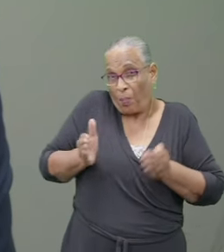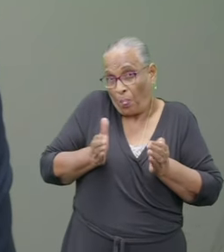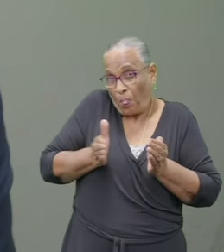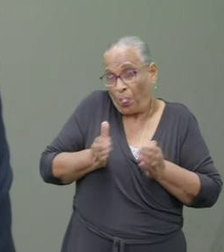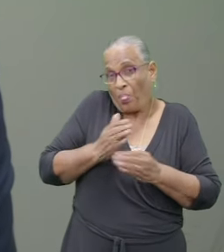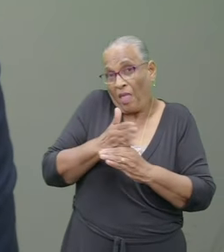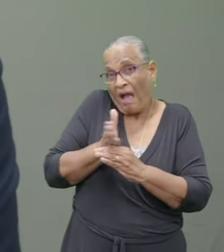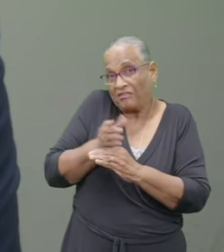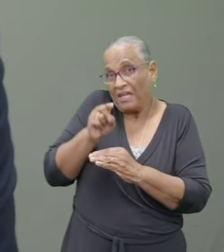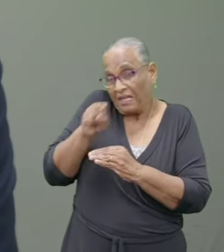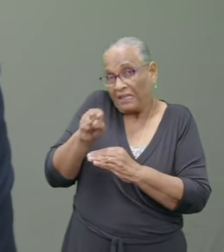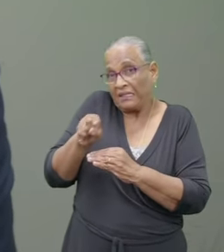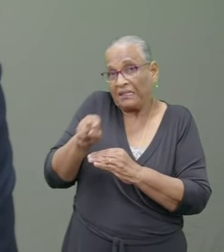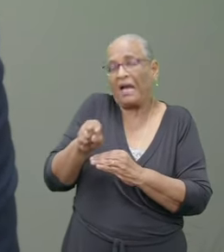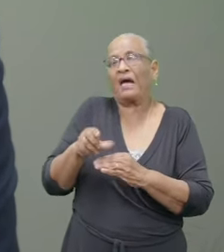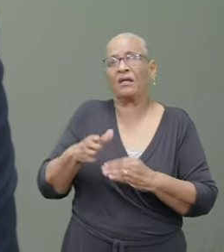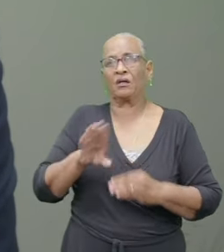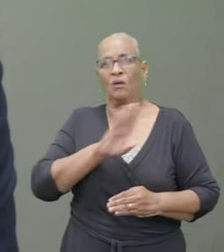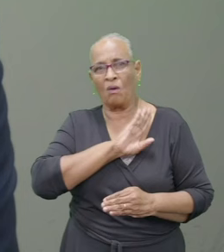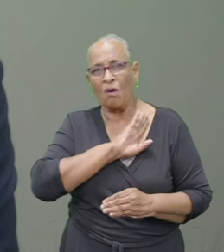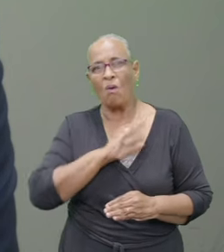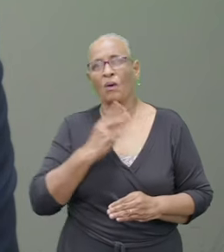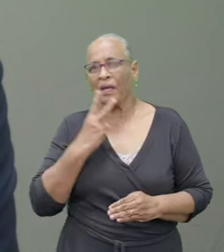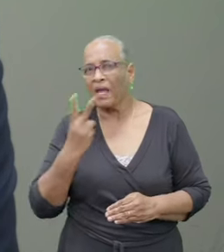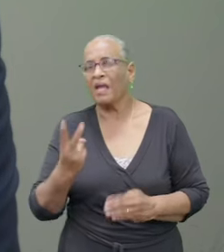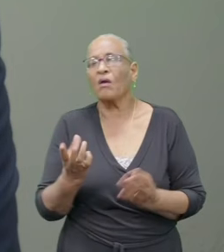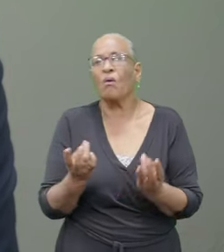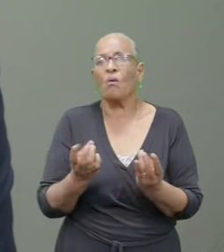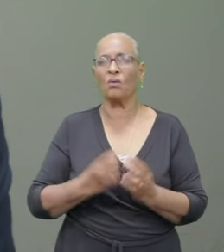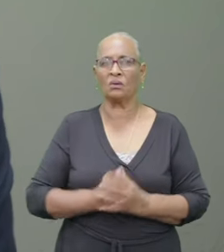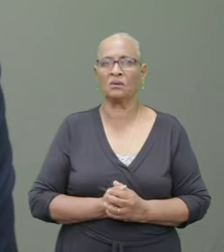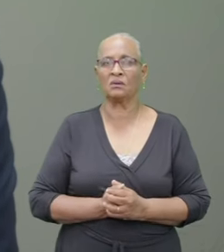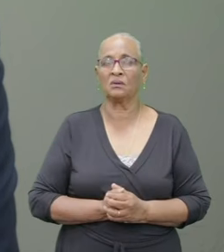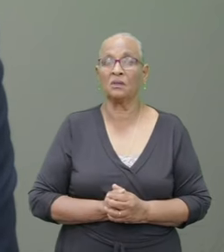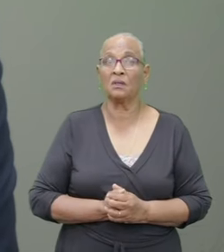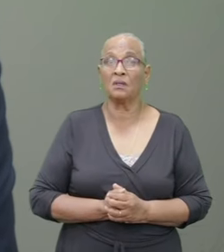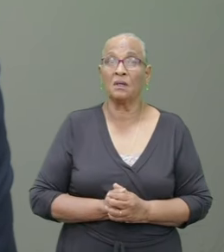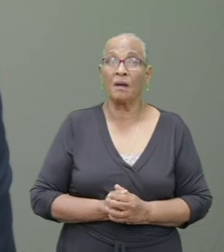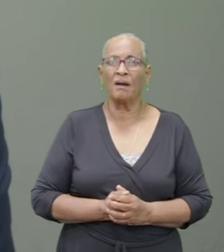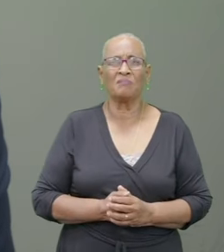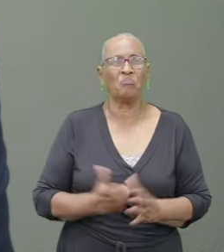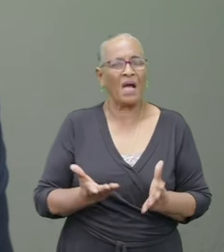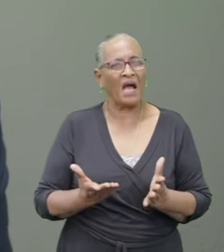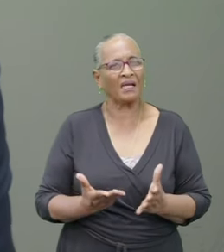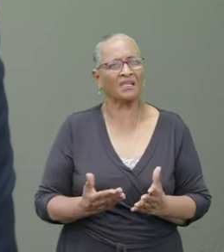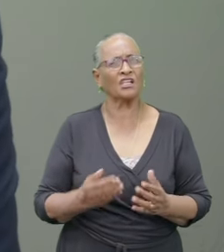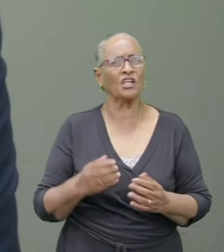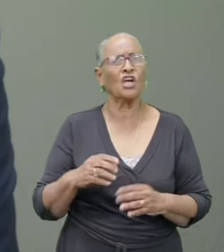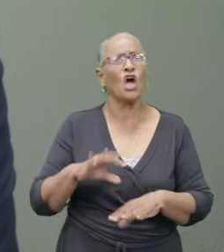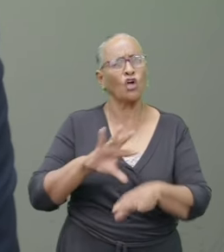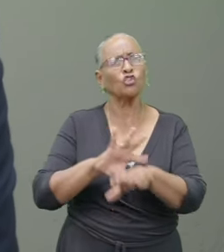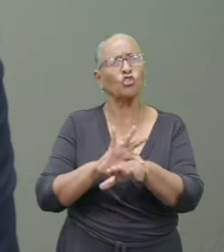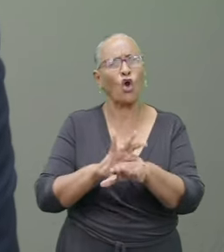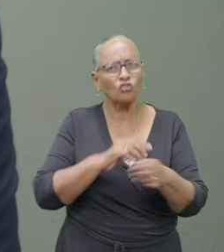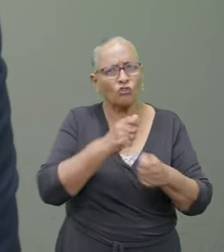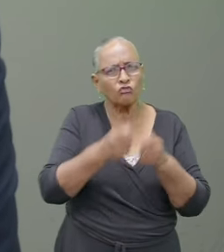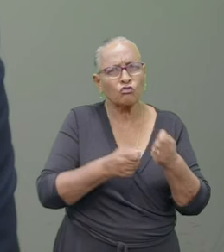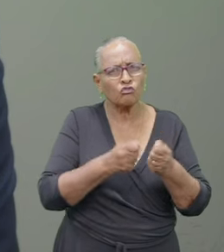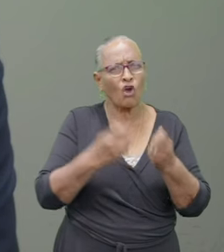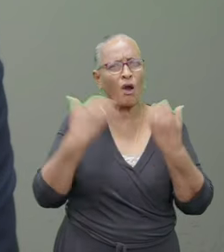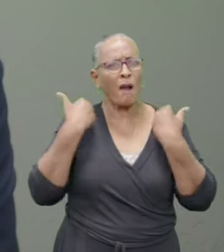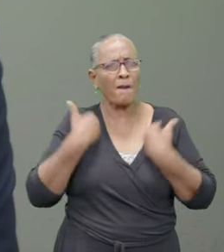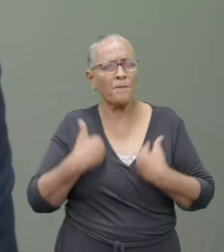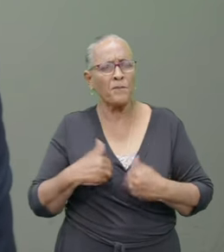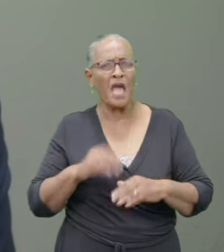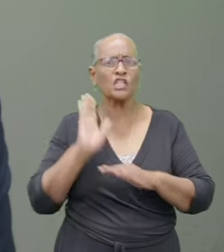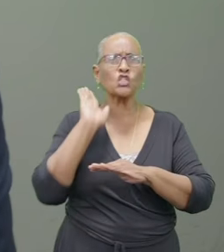Met betrekking tot het vraagstuk van het vertrek van specialistische zorgwerkers is er